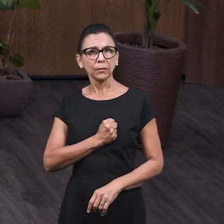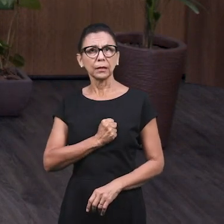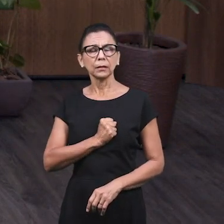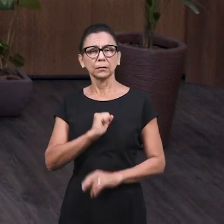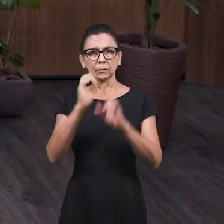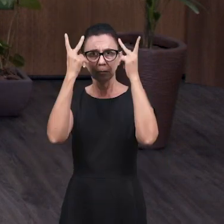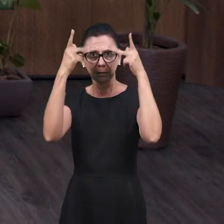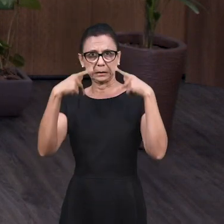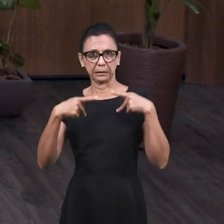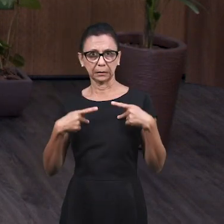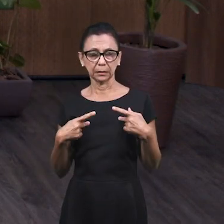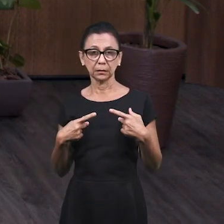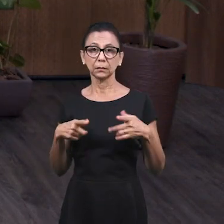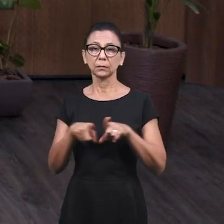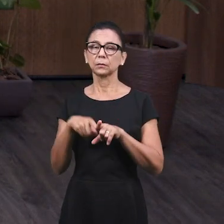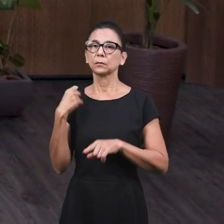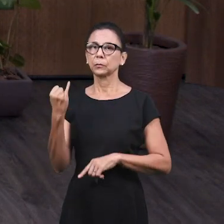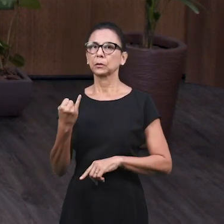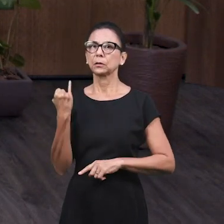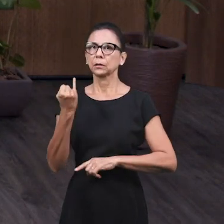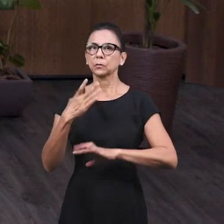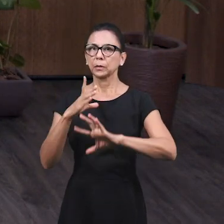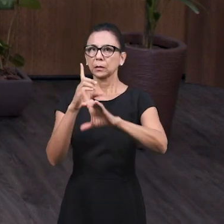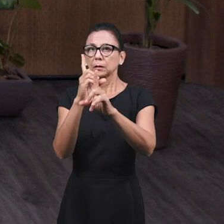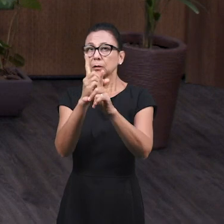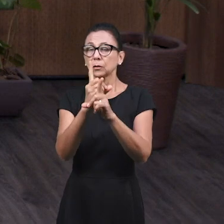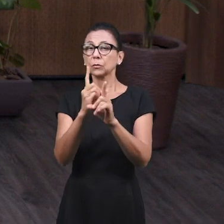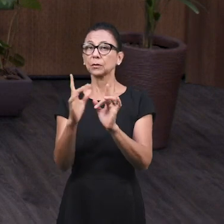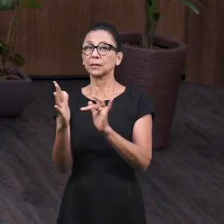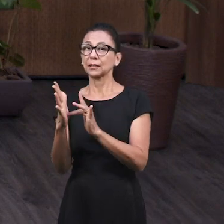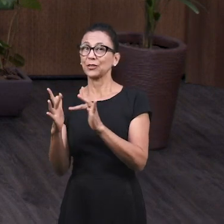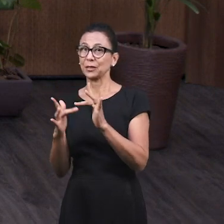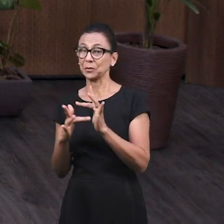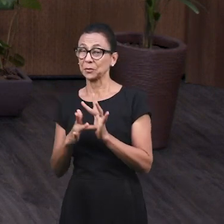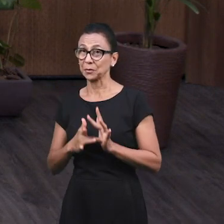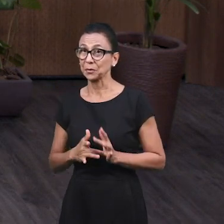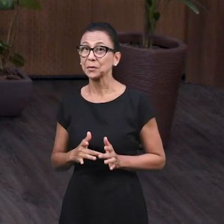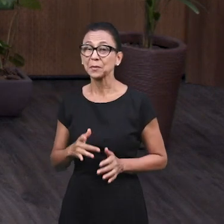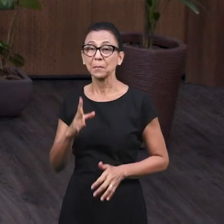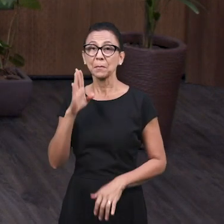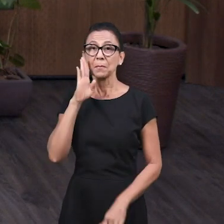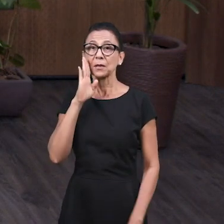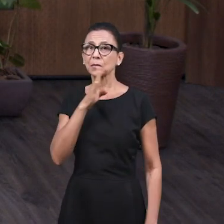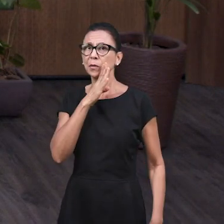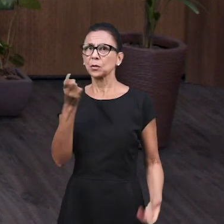la rencontre avec le Seigneur Jésus, Bartimée, il